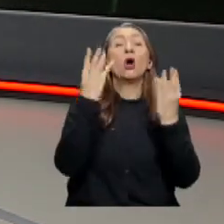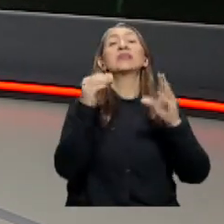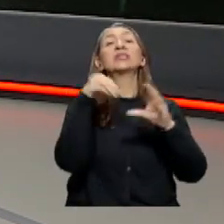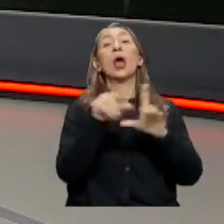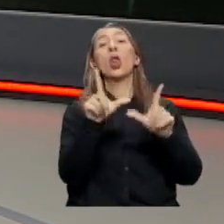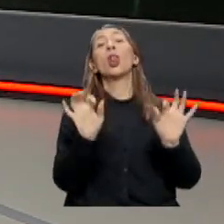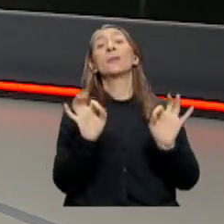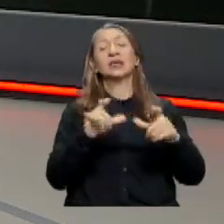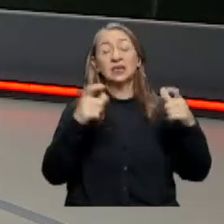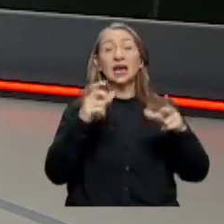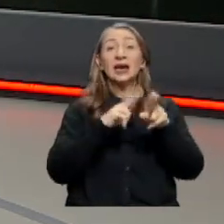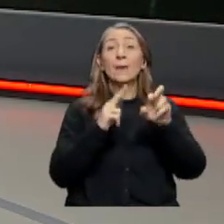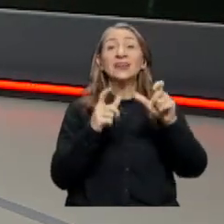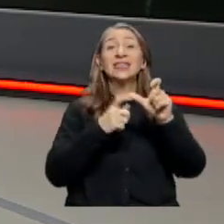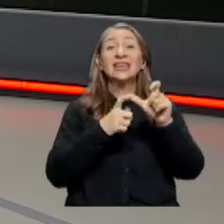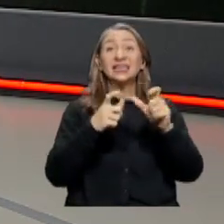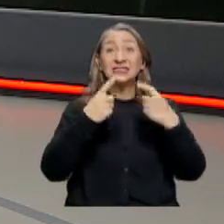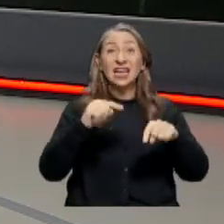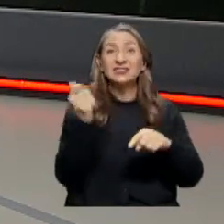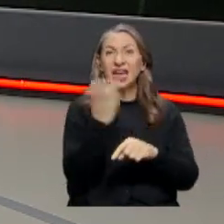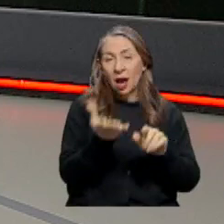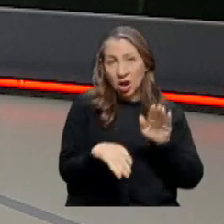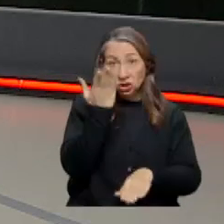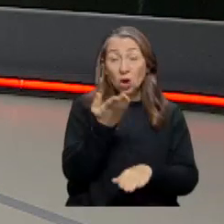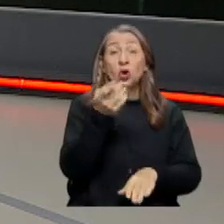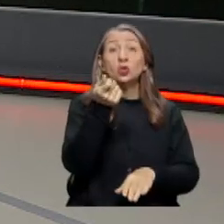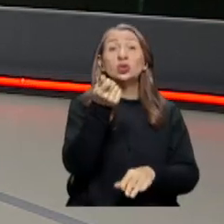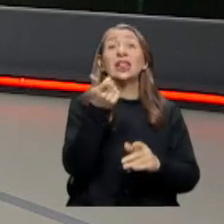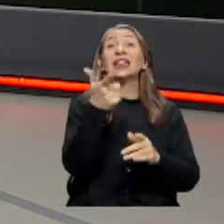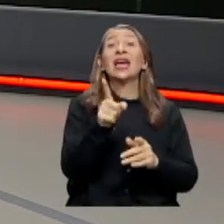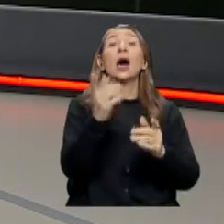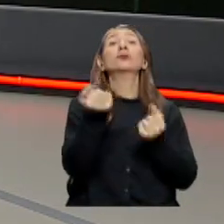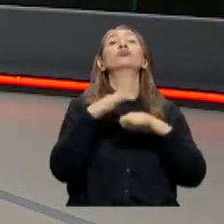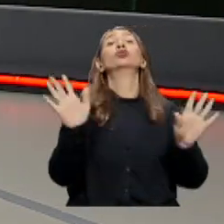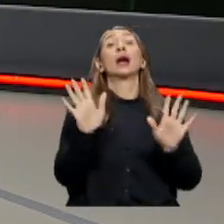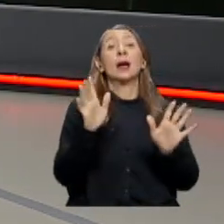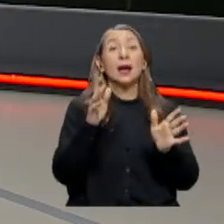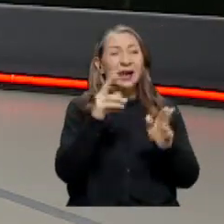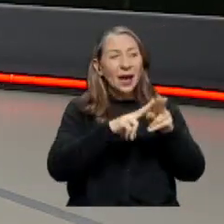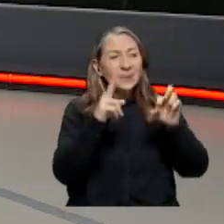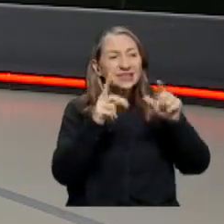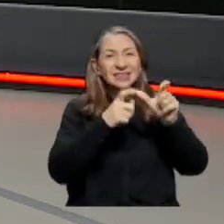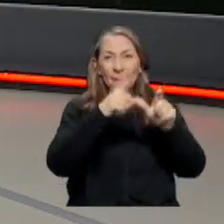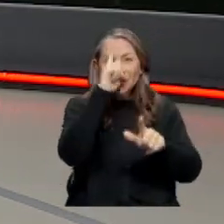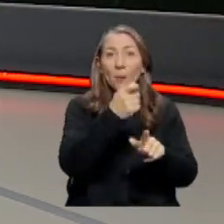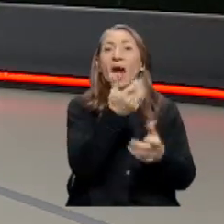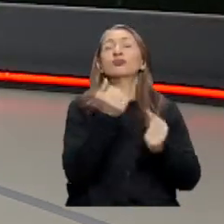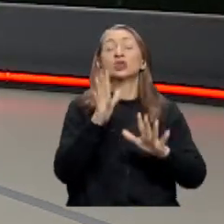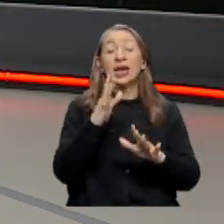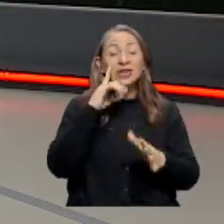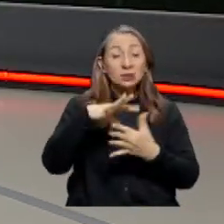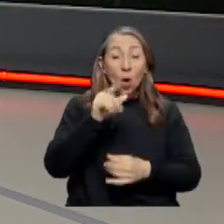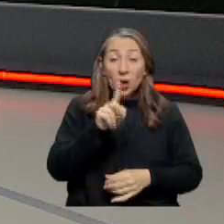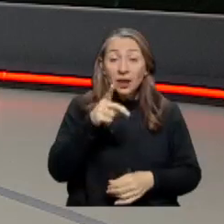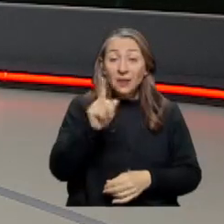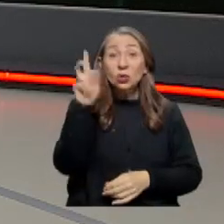önemli bir gelişme. KPSS sınav sayısı artacak ve ücrette alınmayacak KPSS'den. Mesela kişi başına gelir 17 bin